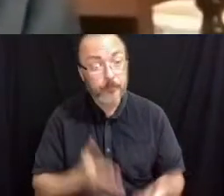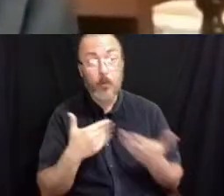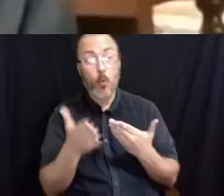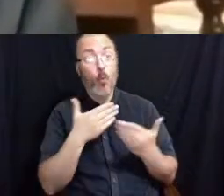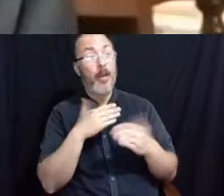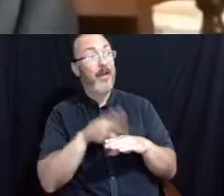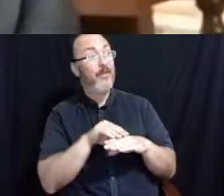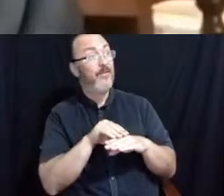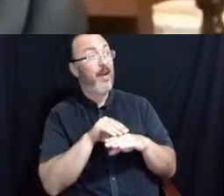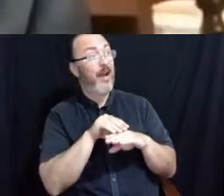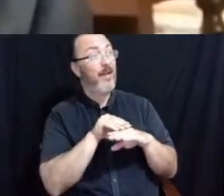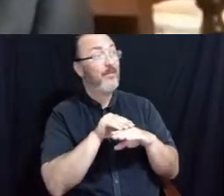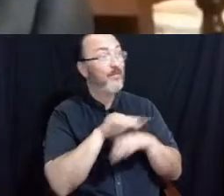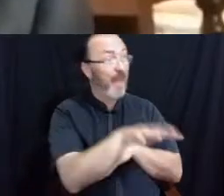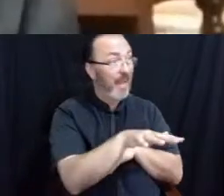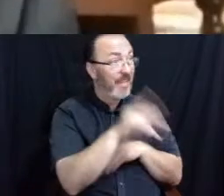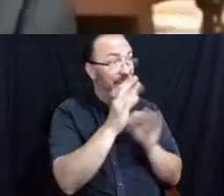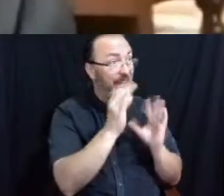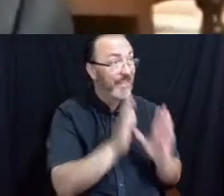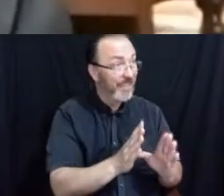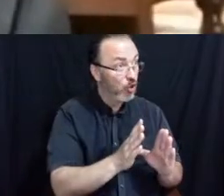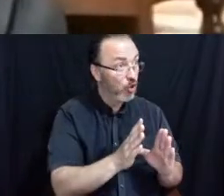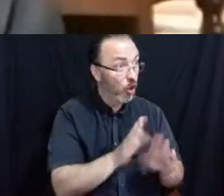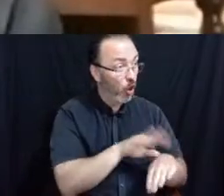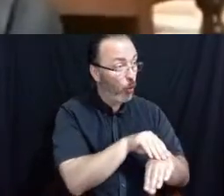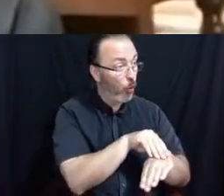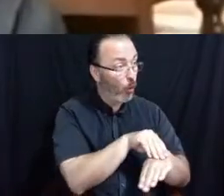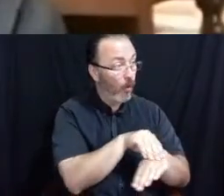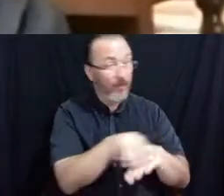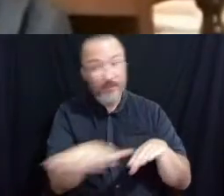Tous les éléments qui ont des incidences sur les enseignants